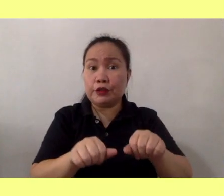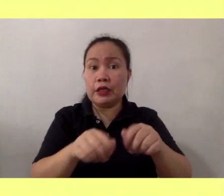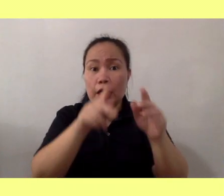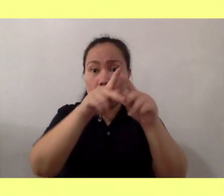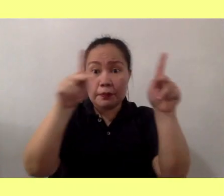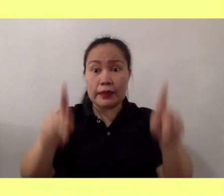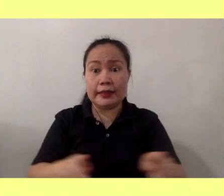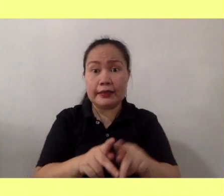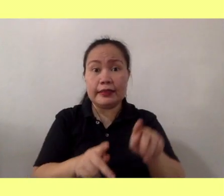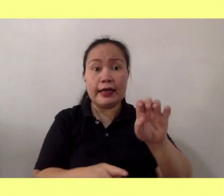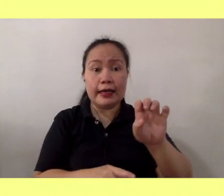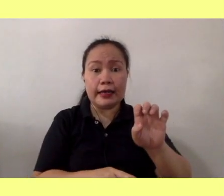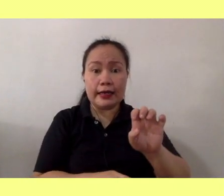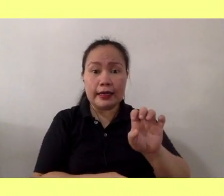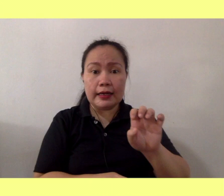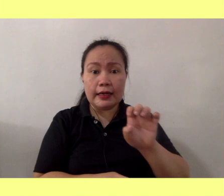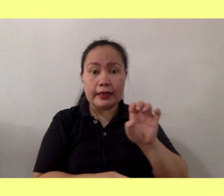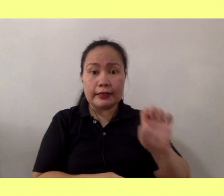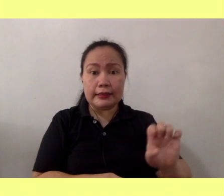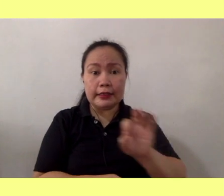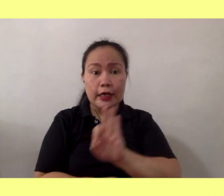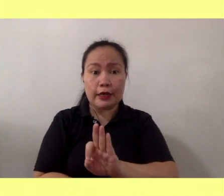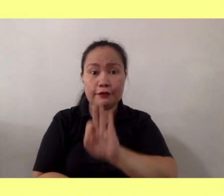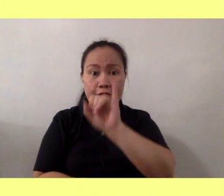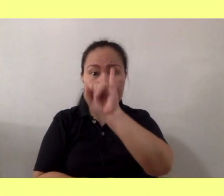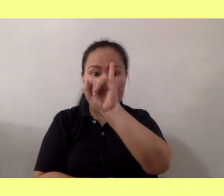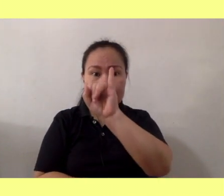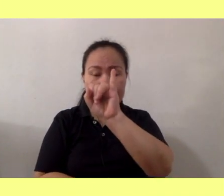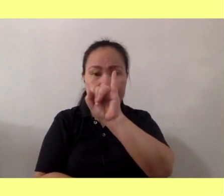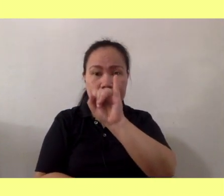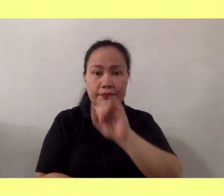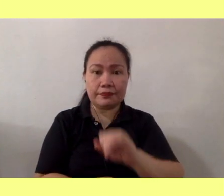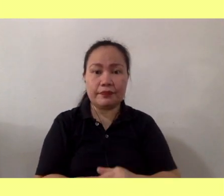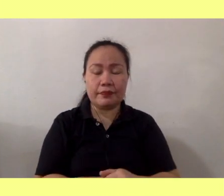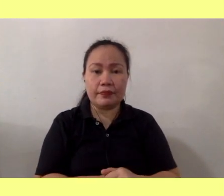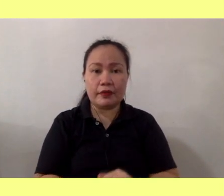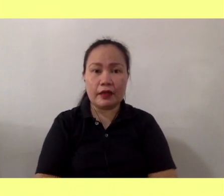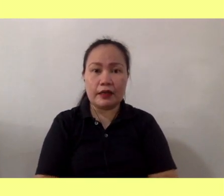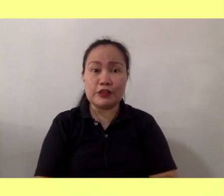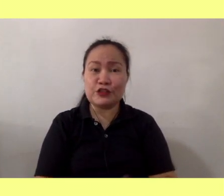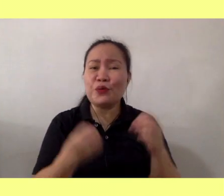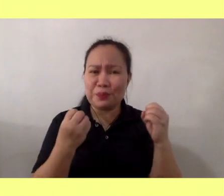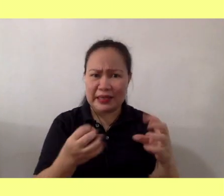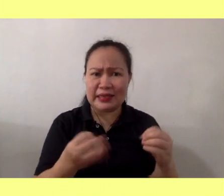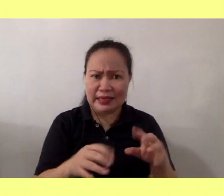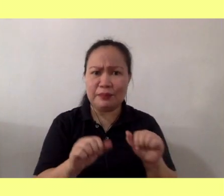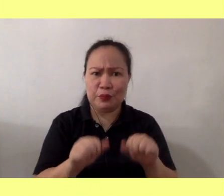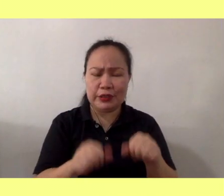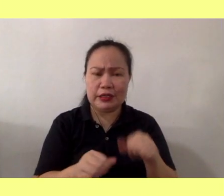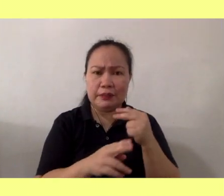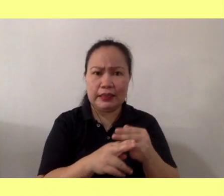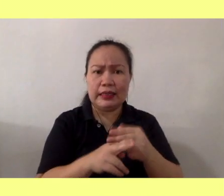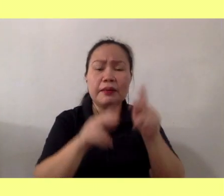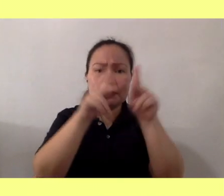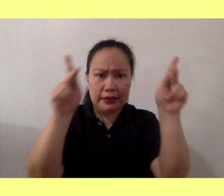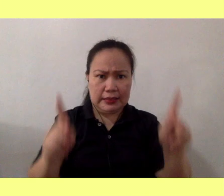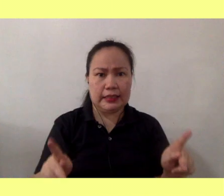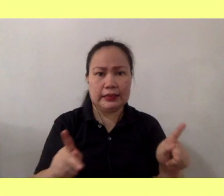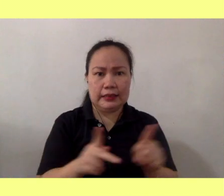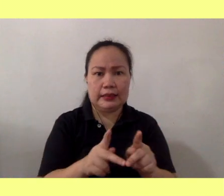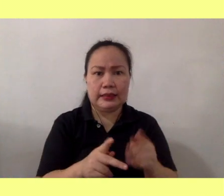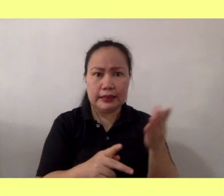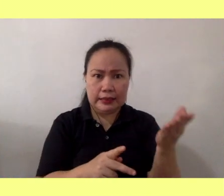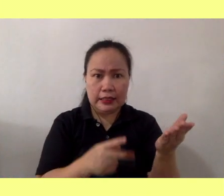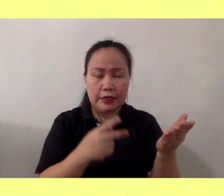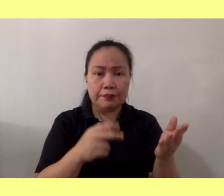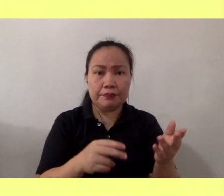pong plane EFI. Okay? So, ibig sabihin po, ma'am, marami pong pwedeng pangalan ng